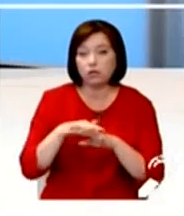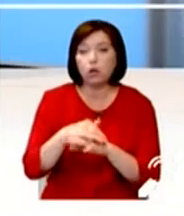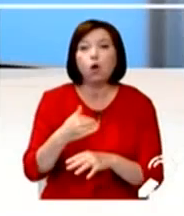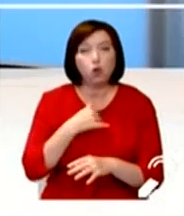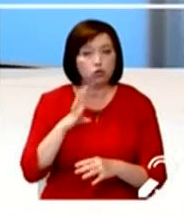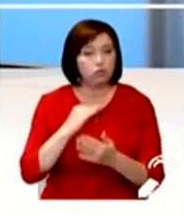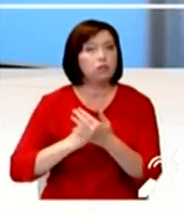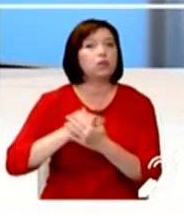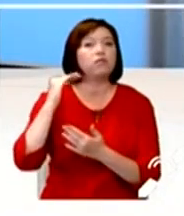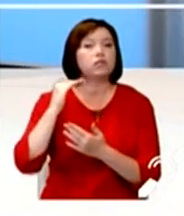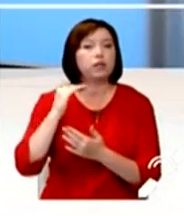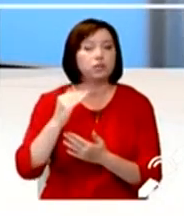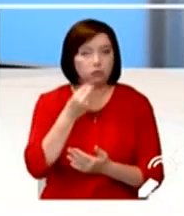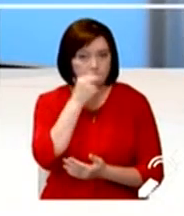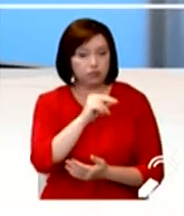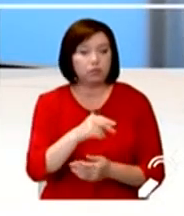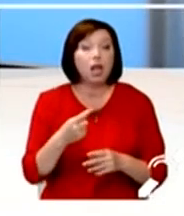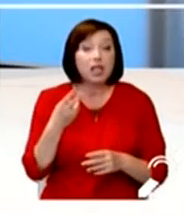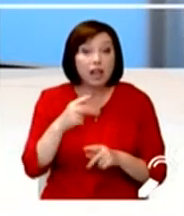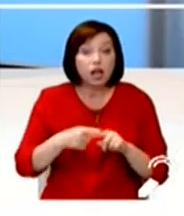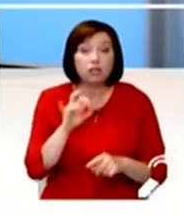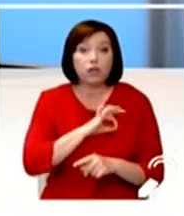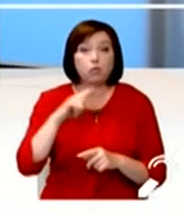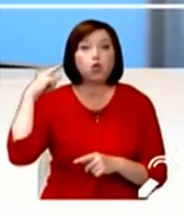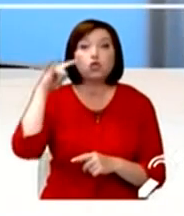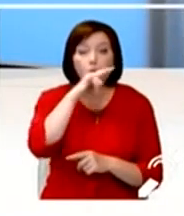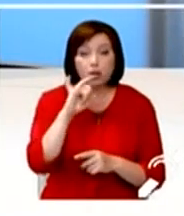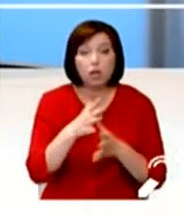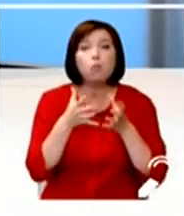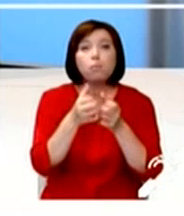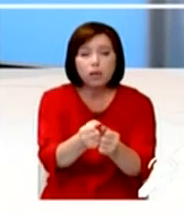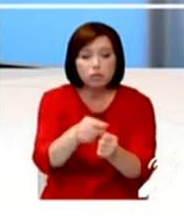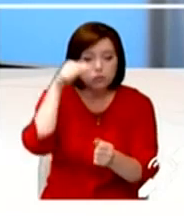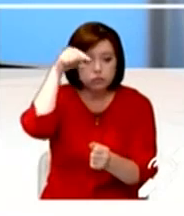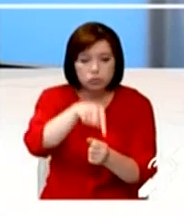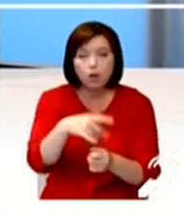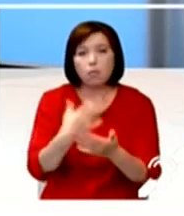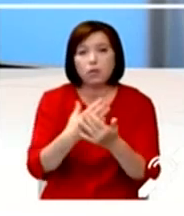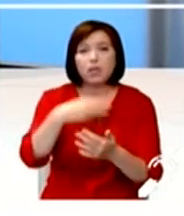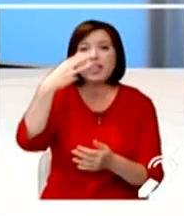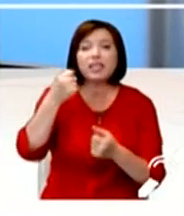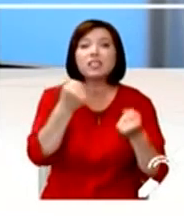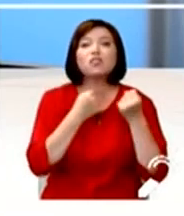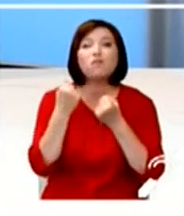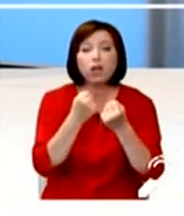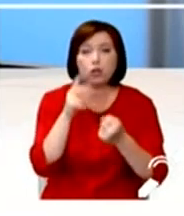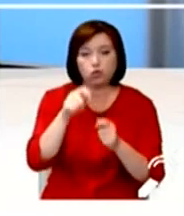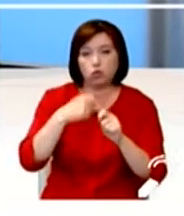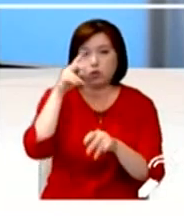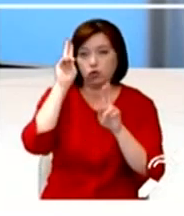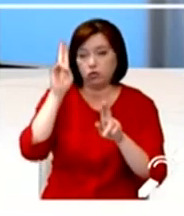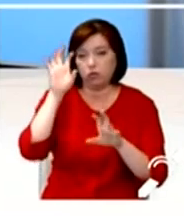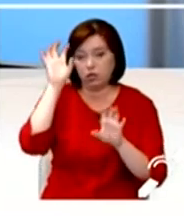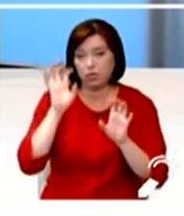La înălțime la propriu. Pentru asta a folosit drona și a prins din aer aproape 30 de șoferi care au încălcat legea. Au